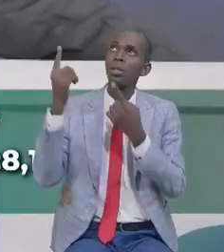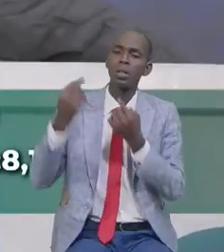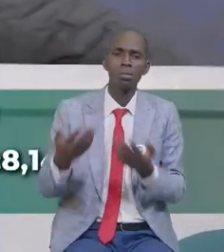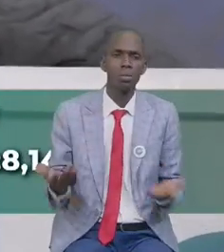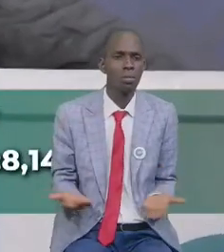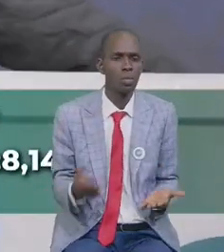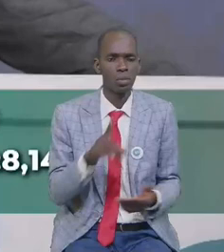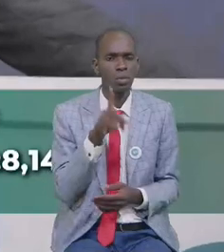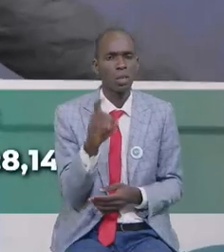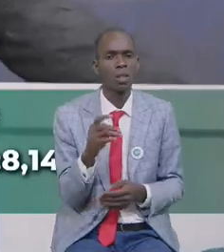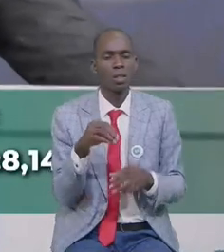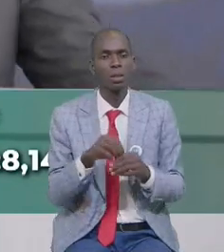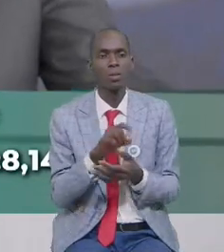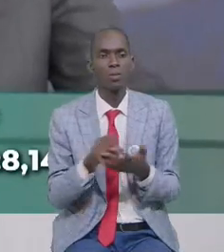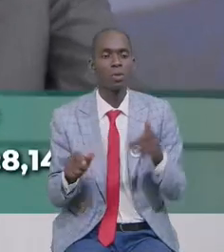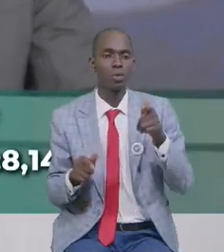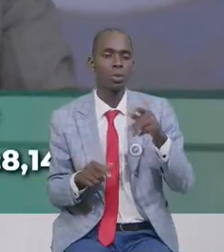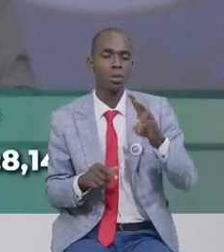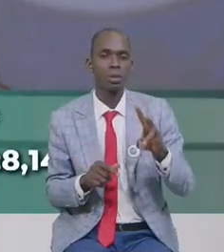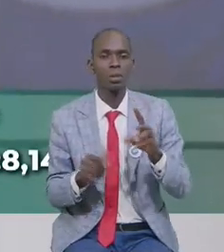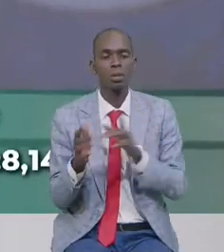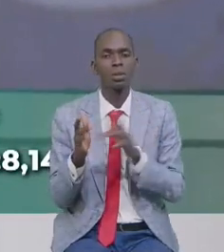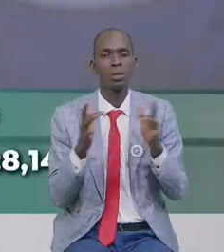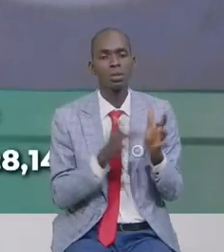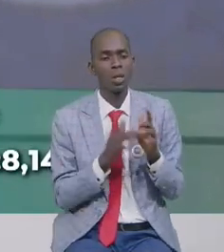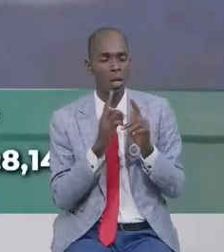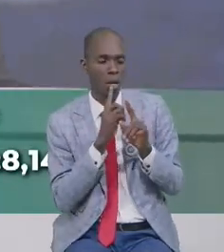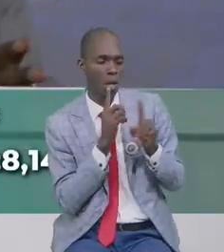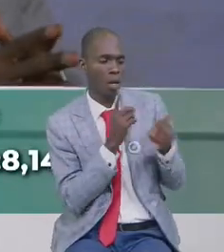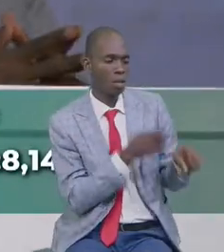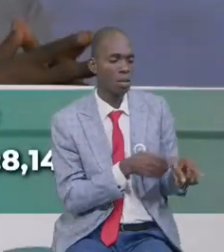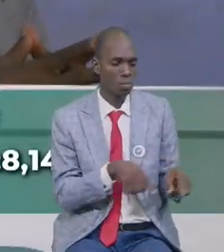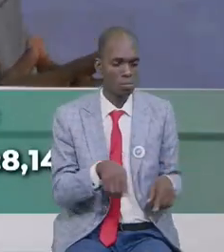Verset 26, Jésus leur répondit,